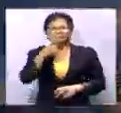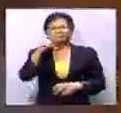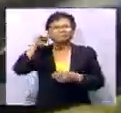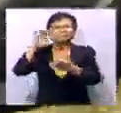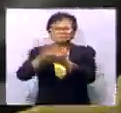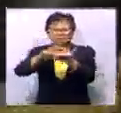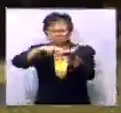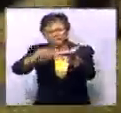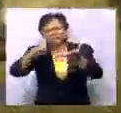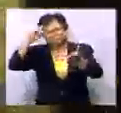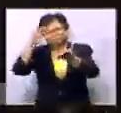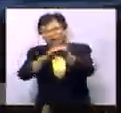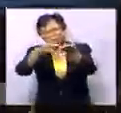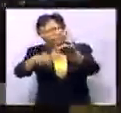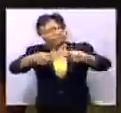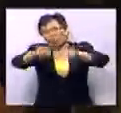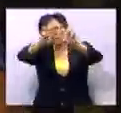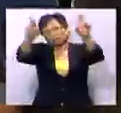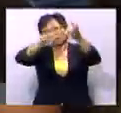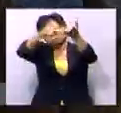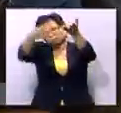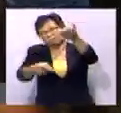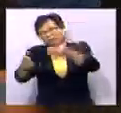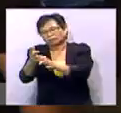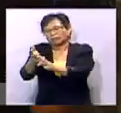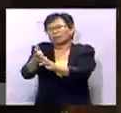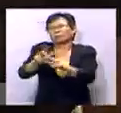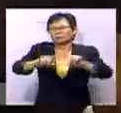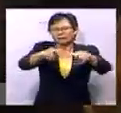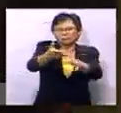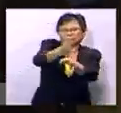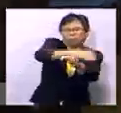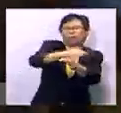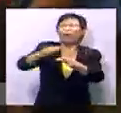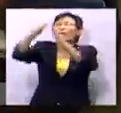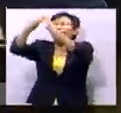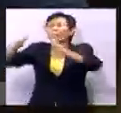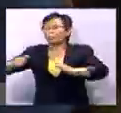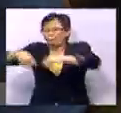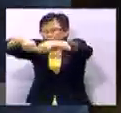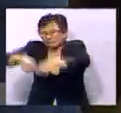terjatuh dari sumber bangunan pasaraya yang terletak bersebelahan dengan rumah pam tersebut.